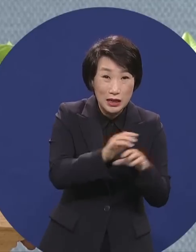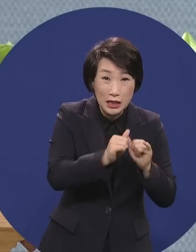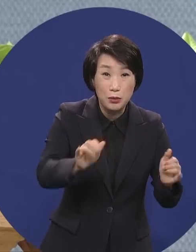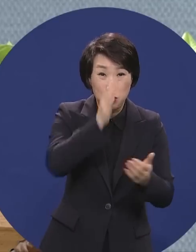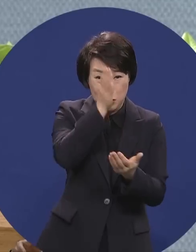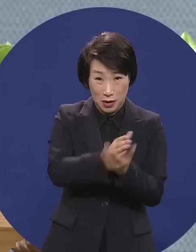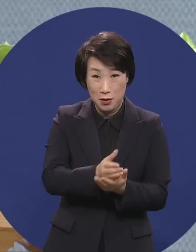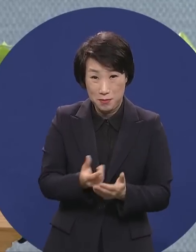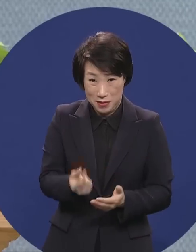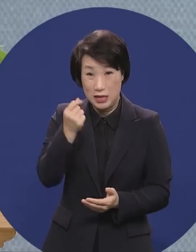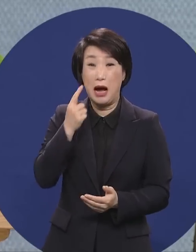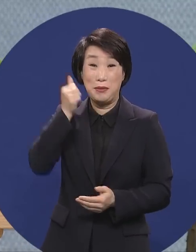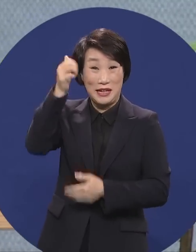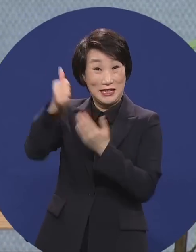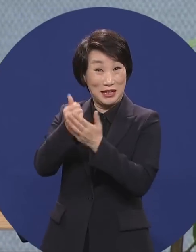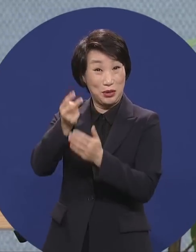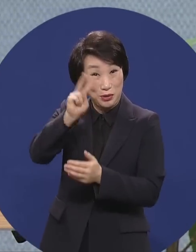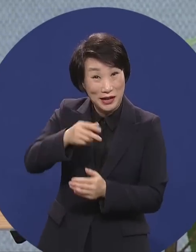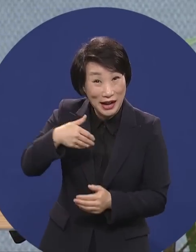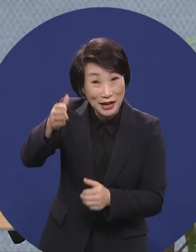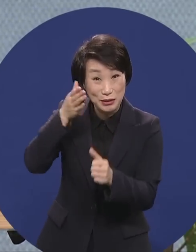빨리 아버지께로 돌아가자.